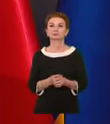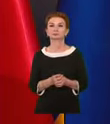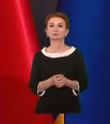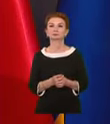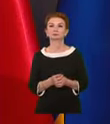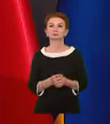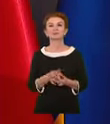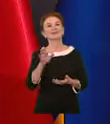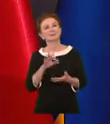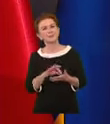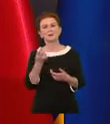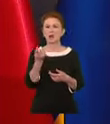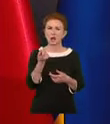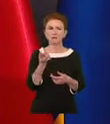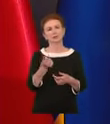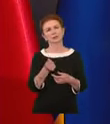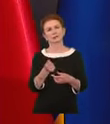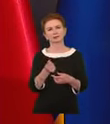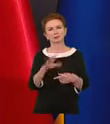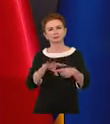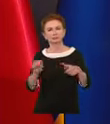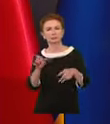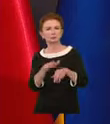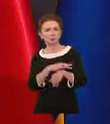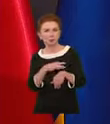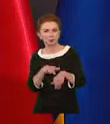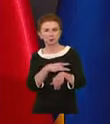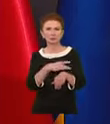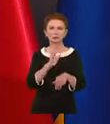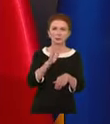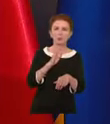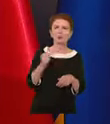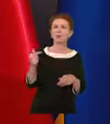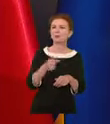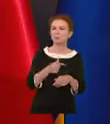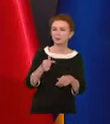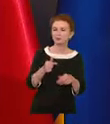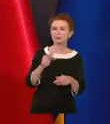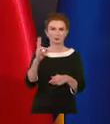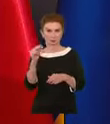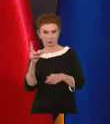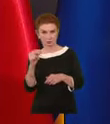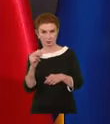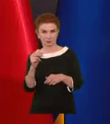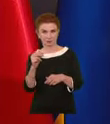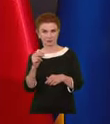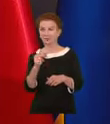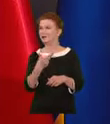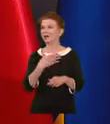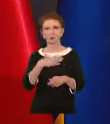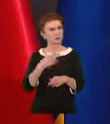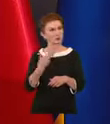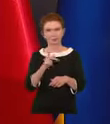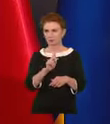pewne poluzowania, o których mówił pan premier, które zaczną obowiązywać od poniedziałku, nie w weekend, tylko